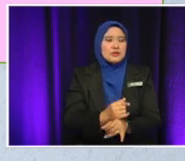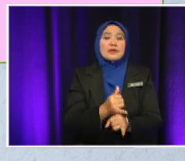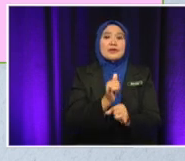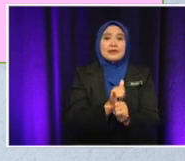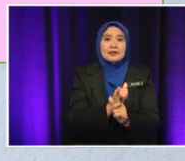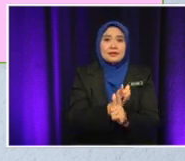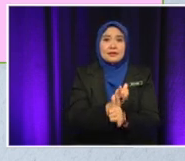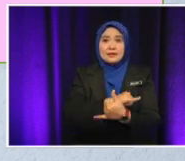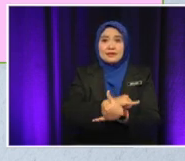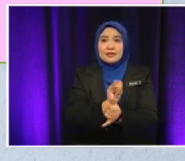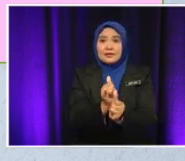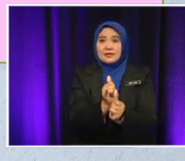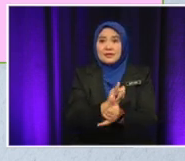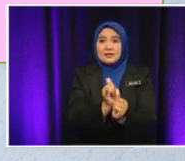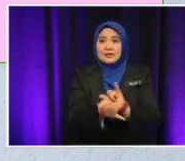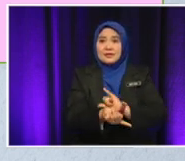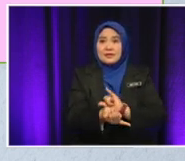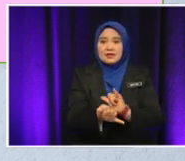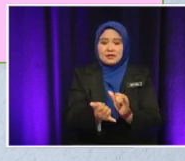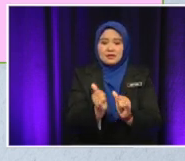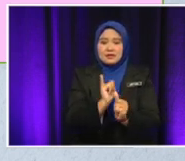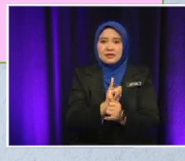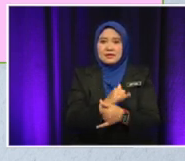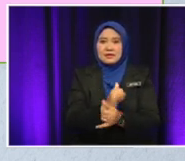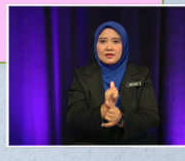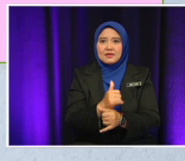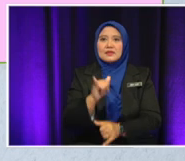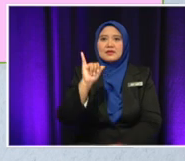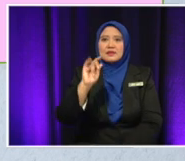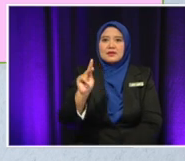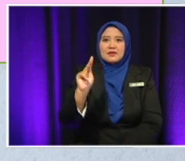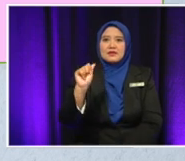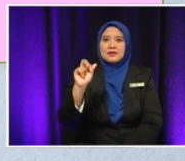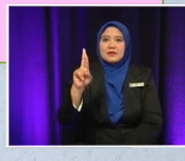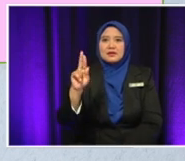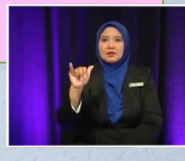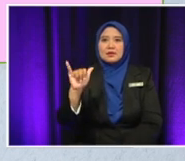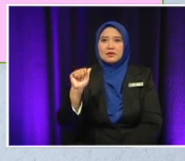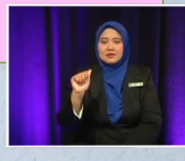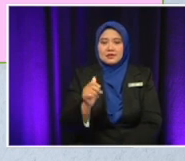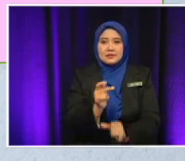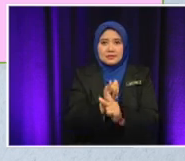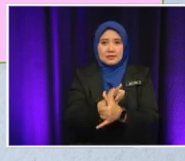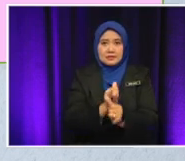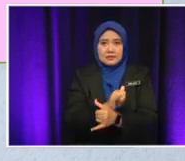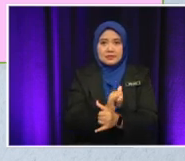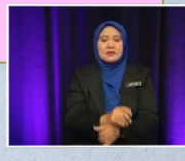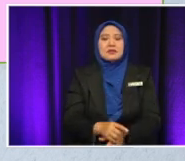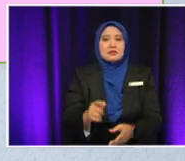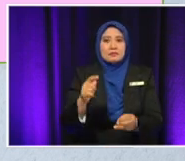contoh yang salah pada ruang yang disediakan Oke ini melibatkan karya penerbitan Meja Ini